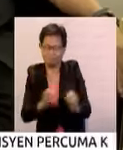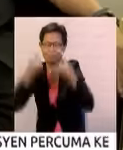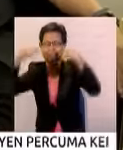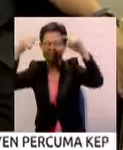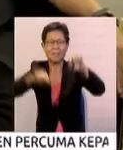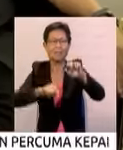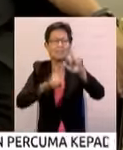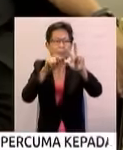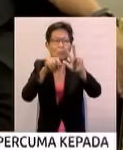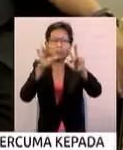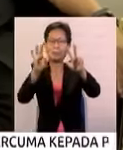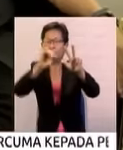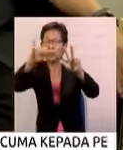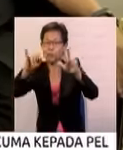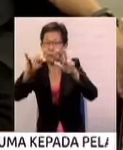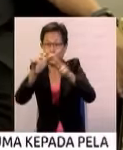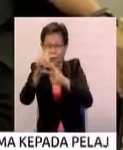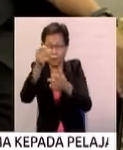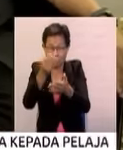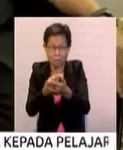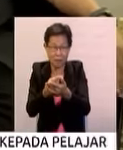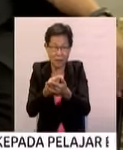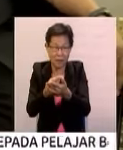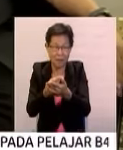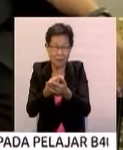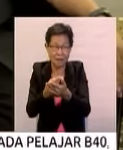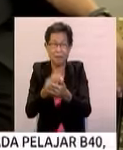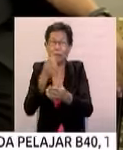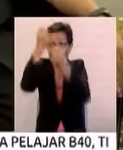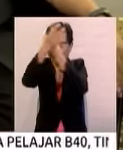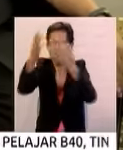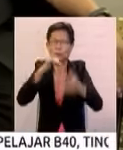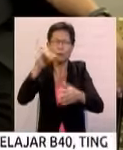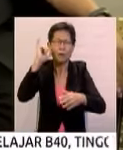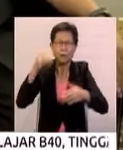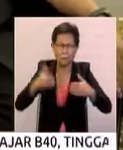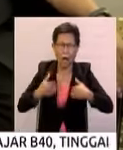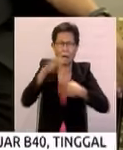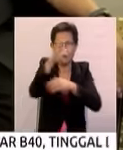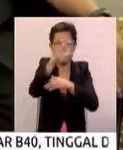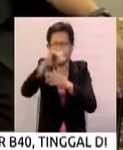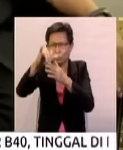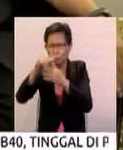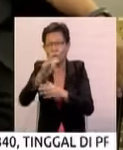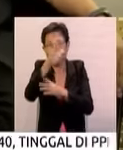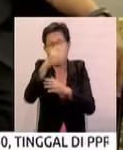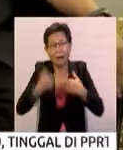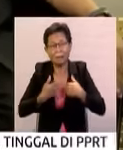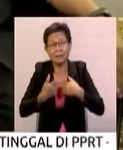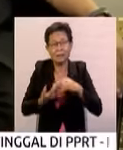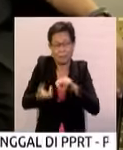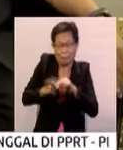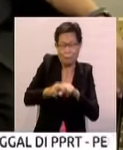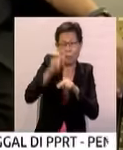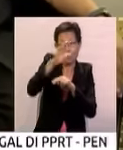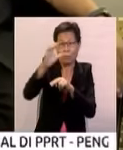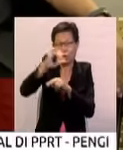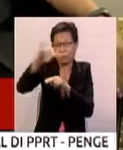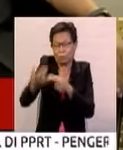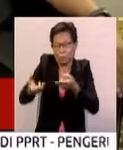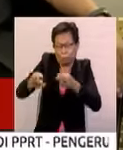yang diumumkan semalam. Tetapi sebenarnya ada 500 juta ringgit lagi pemeteraian yang